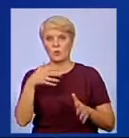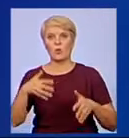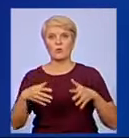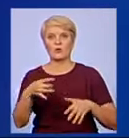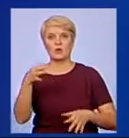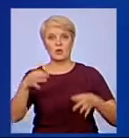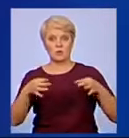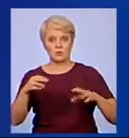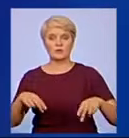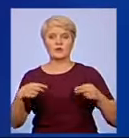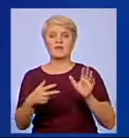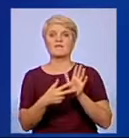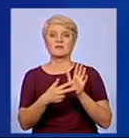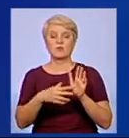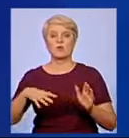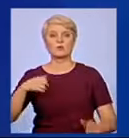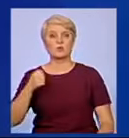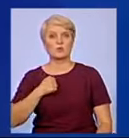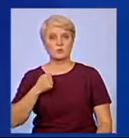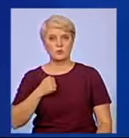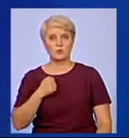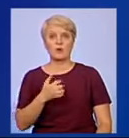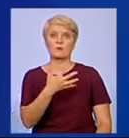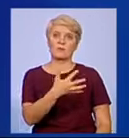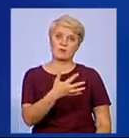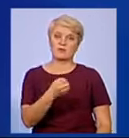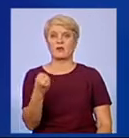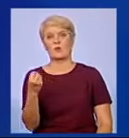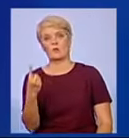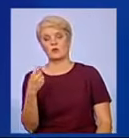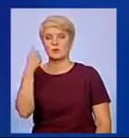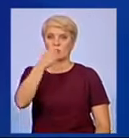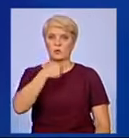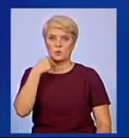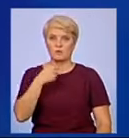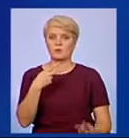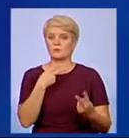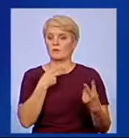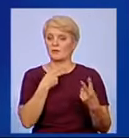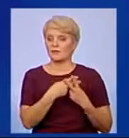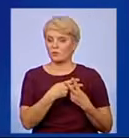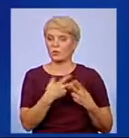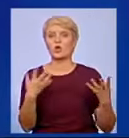Києва засудив 8 колишніх бійців роти «Торнадо» до 5-11